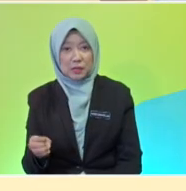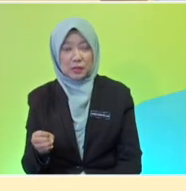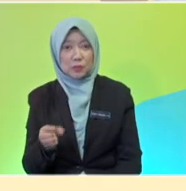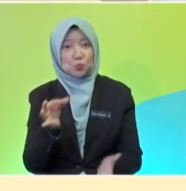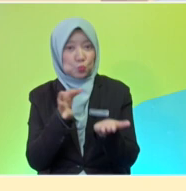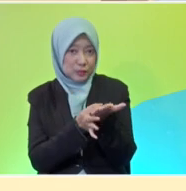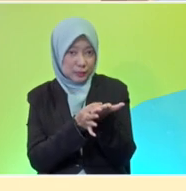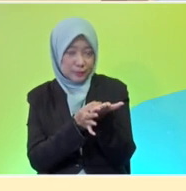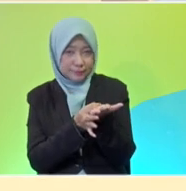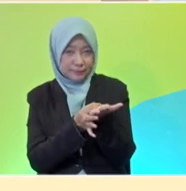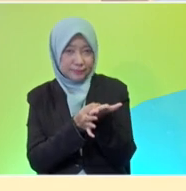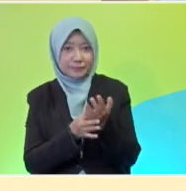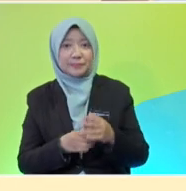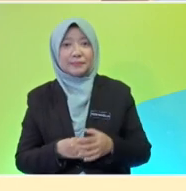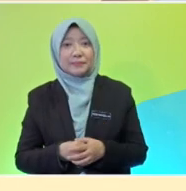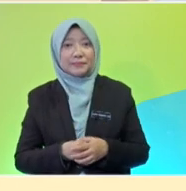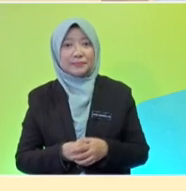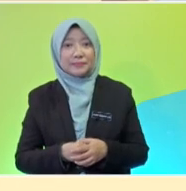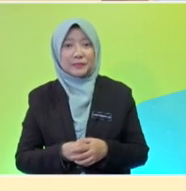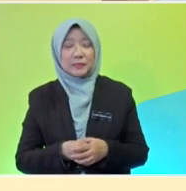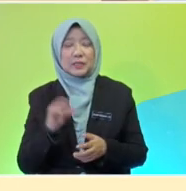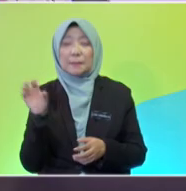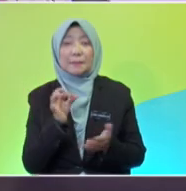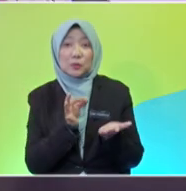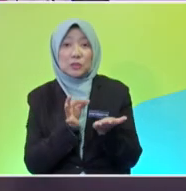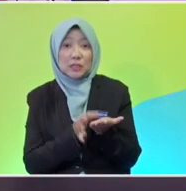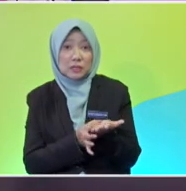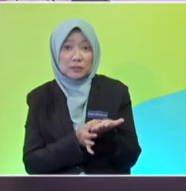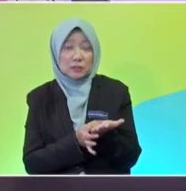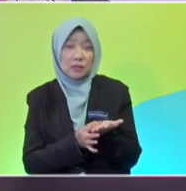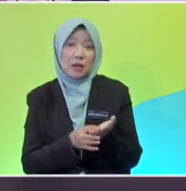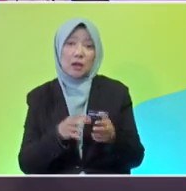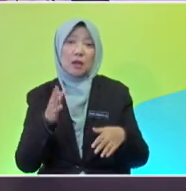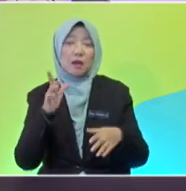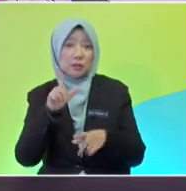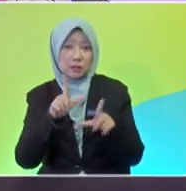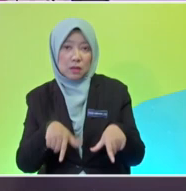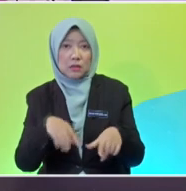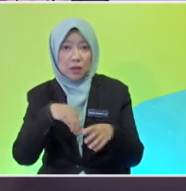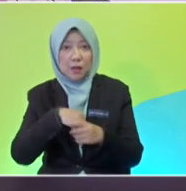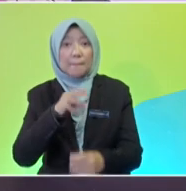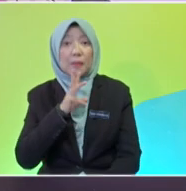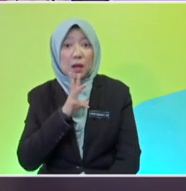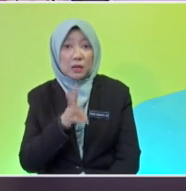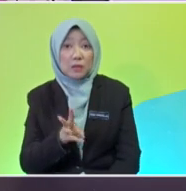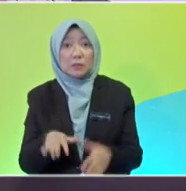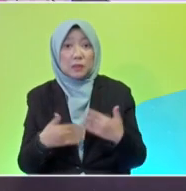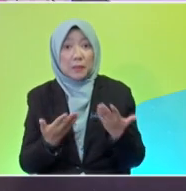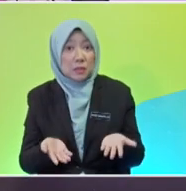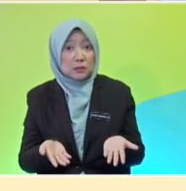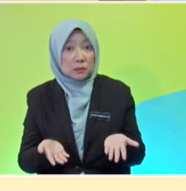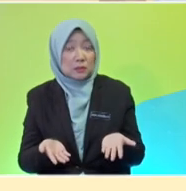mari kita sama-sama melakukan kita masukkan ke dalam air termasuk kandungan